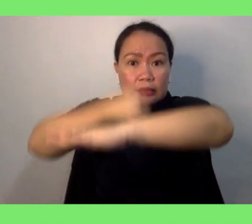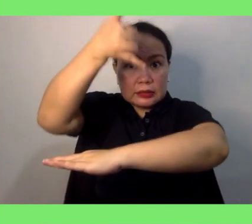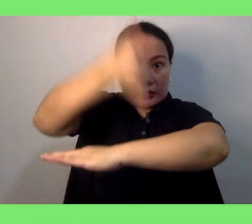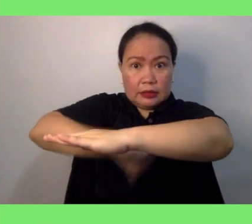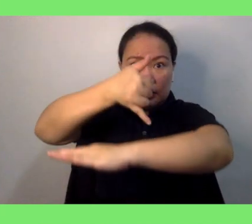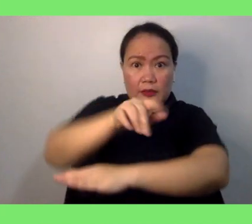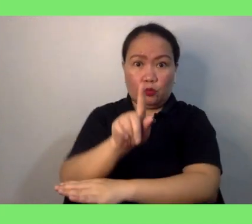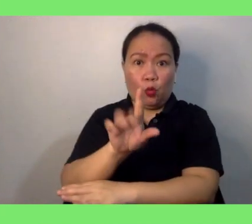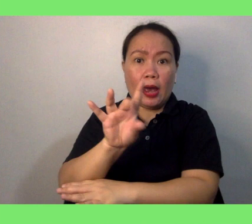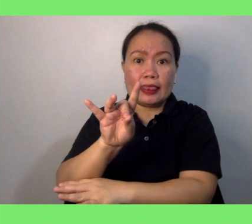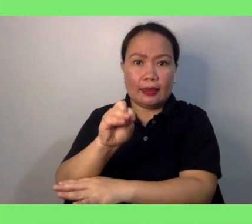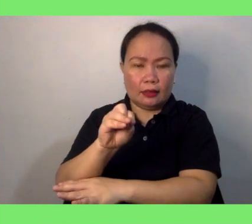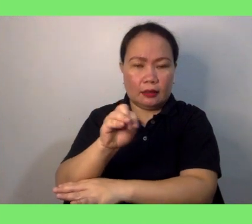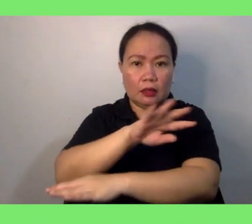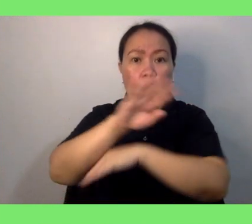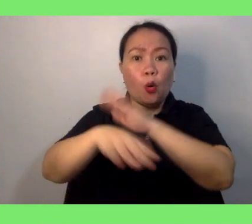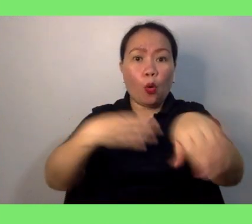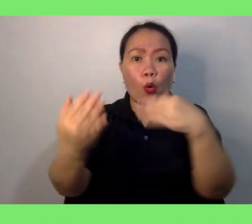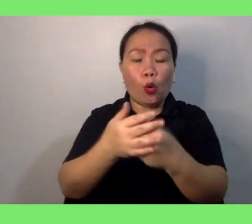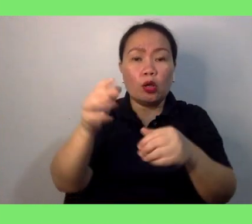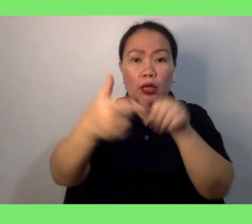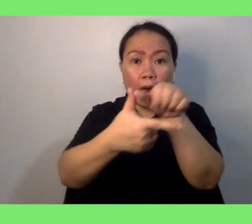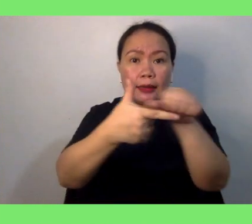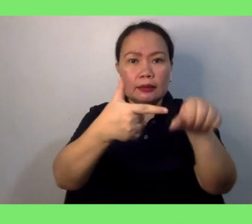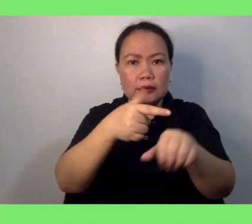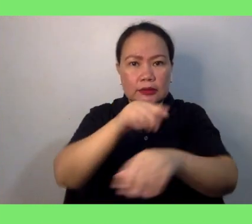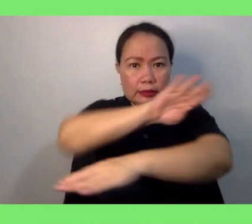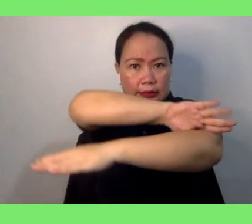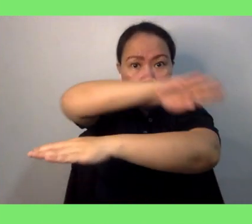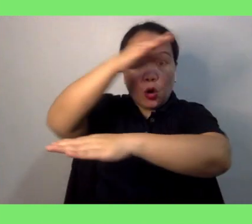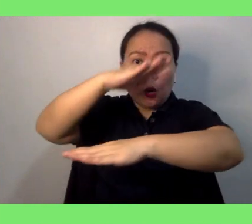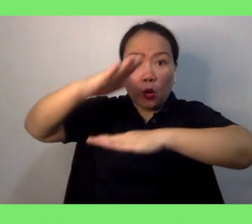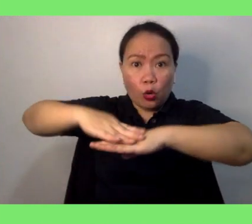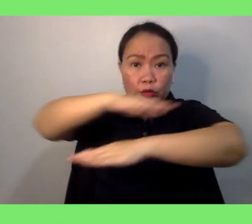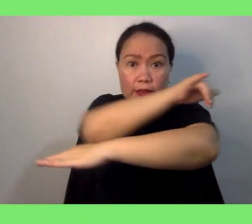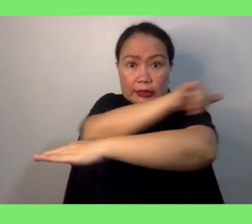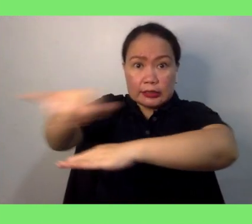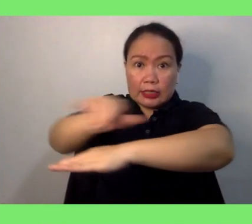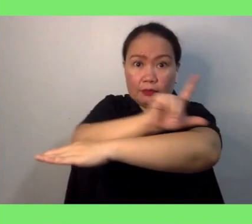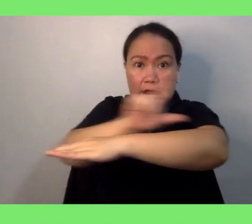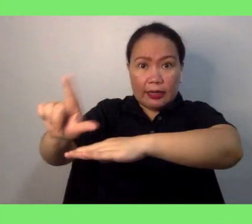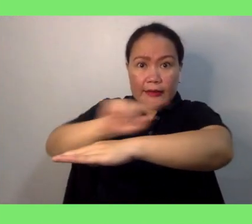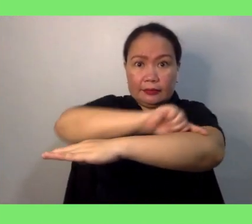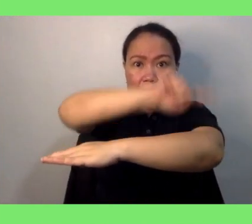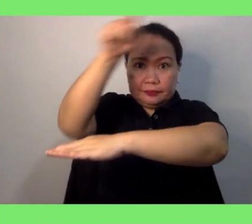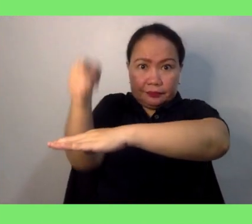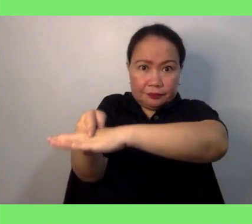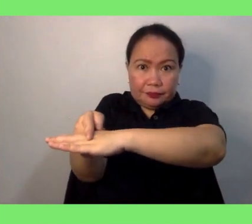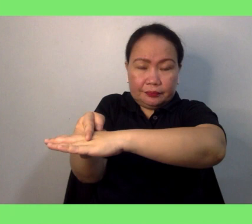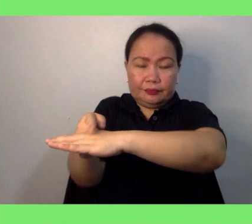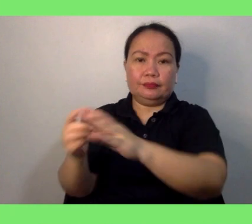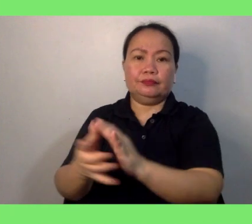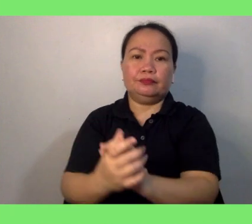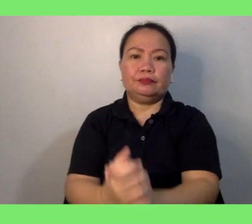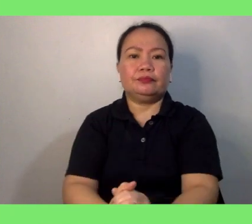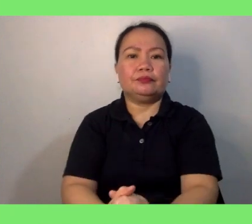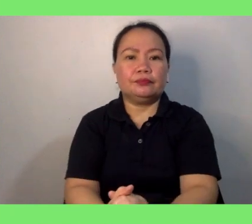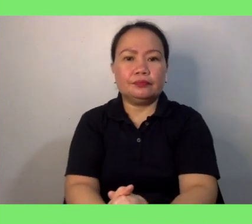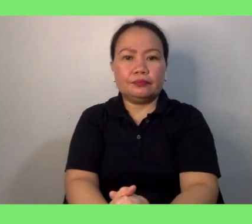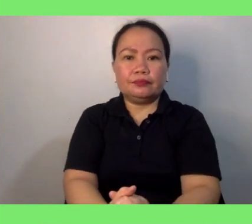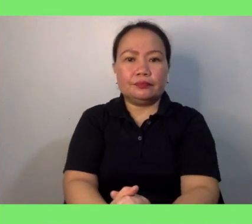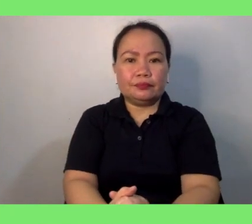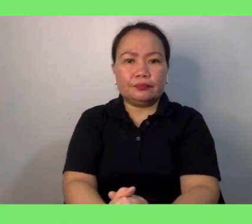have 1, 2, 3. 180 rin po yan. Kaya, kapag meron ka nito, lahat ng